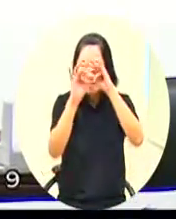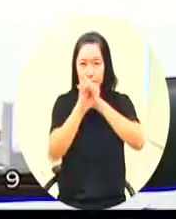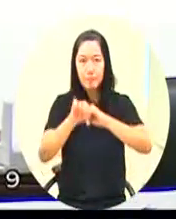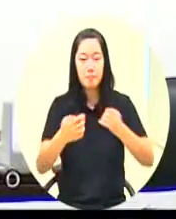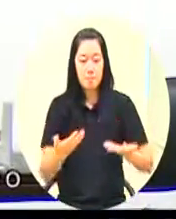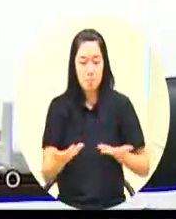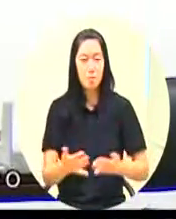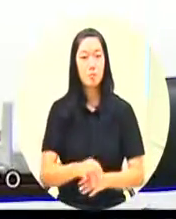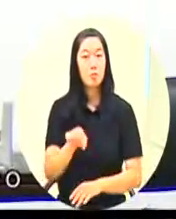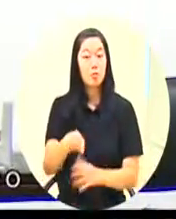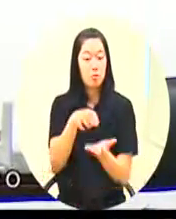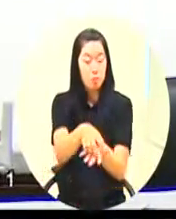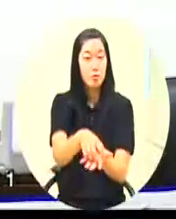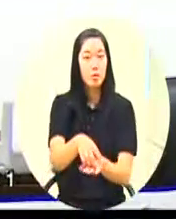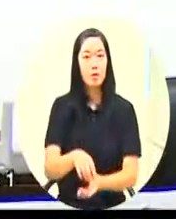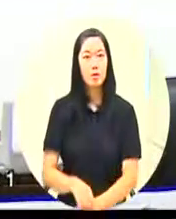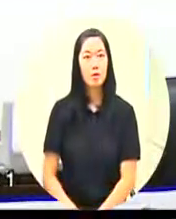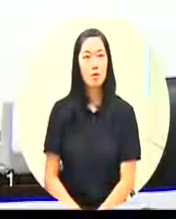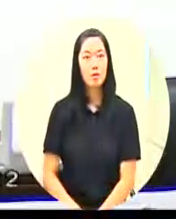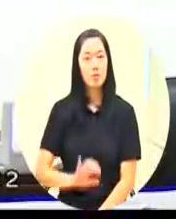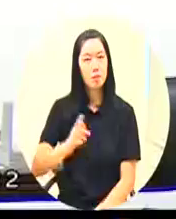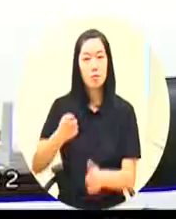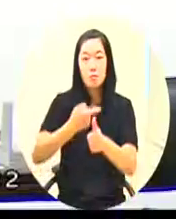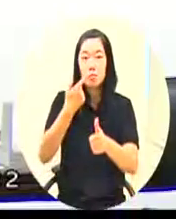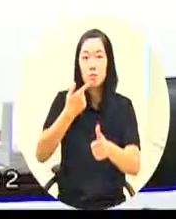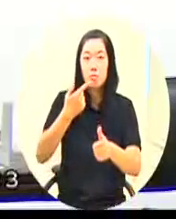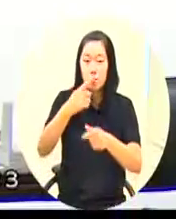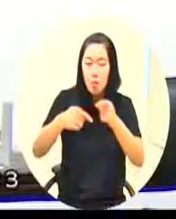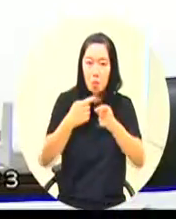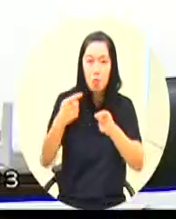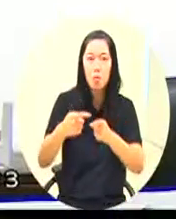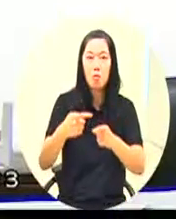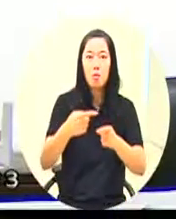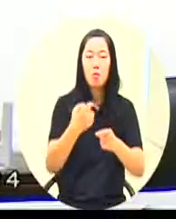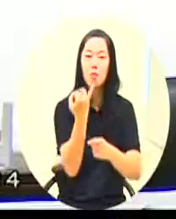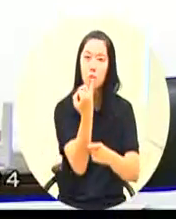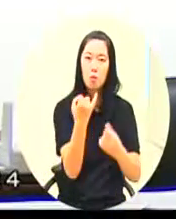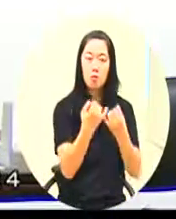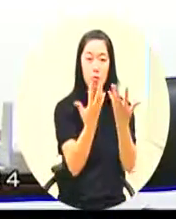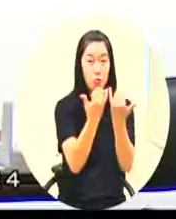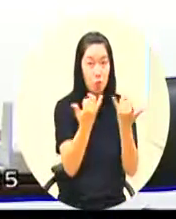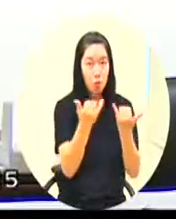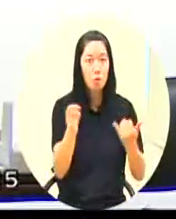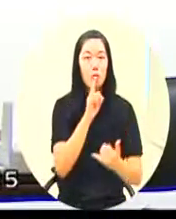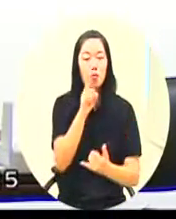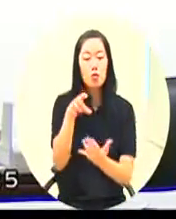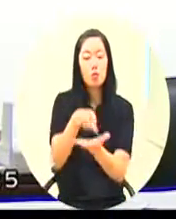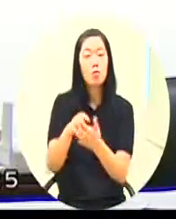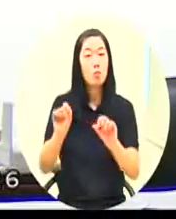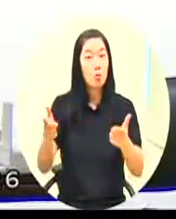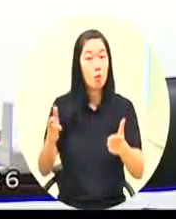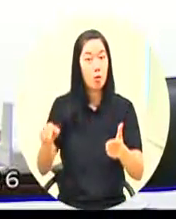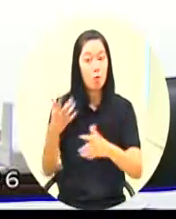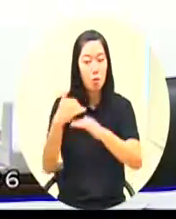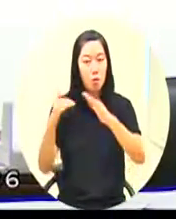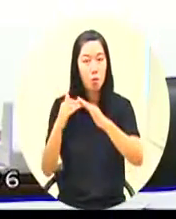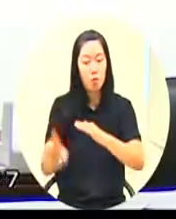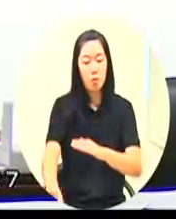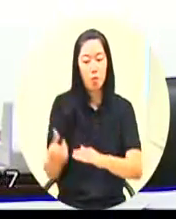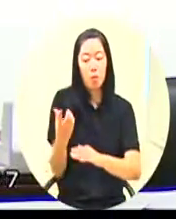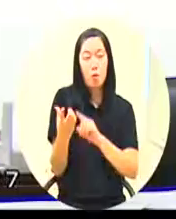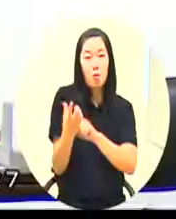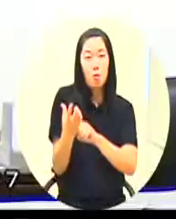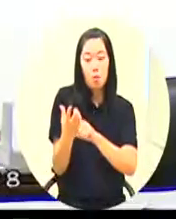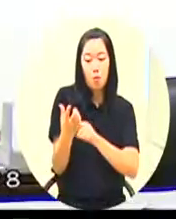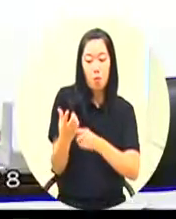为这叫证据。但是在第一年所有的女同学讲的都不叫证据。好了，学校终于在捡到这只手机以后